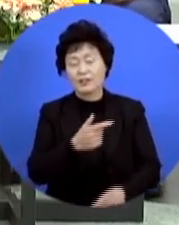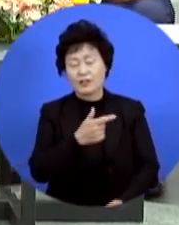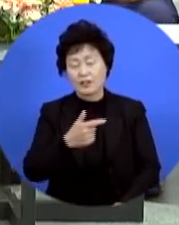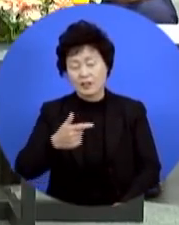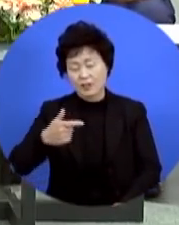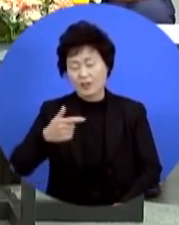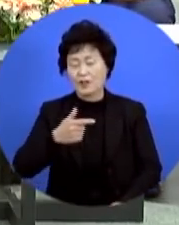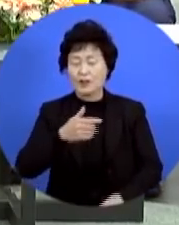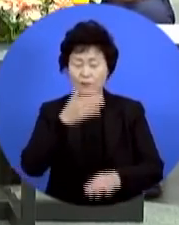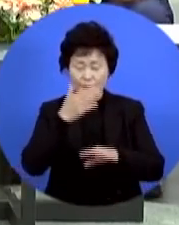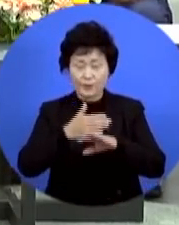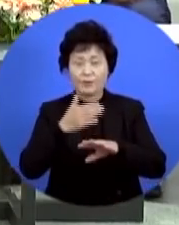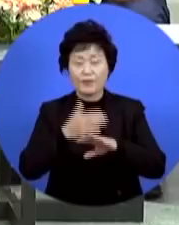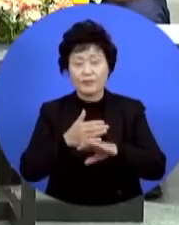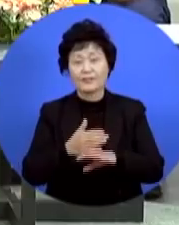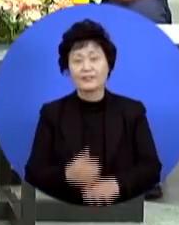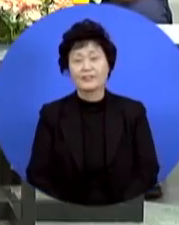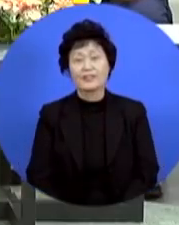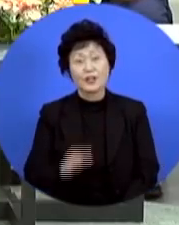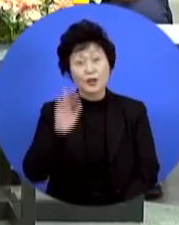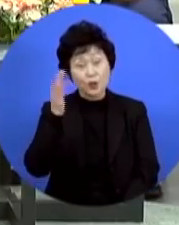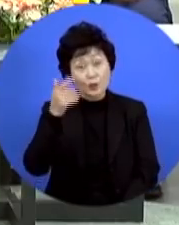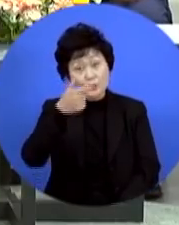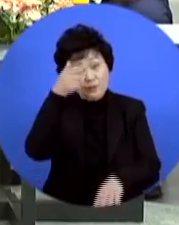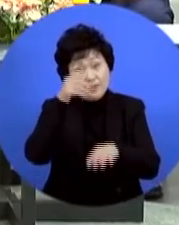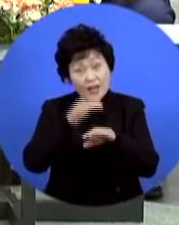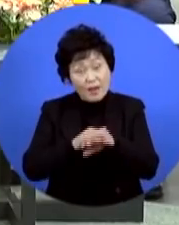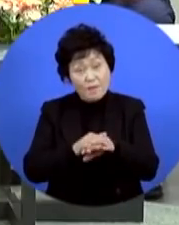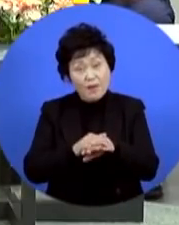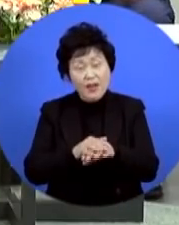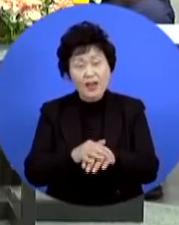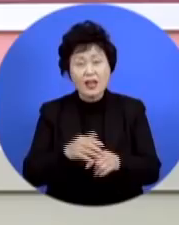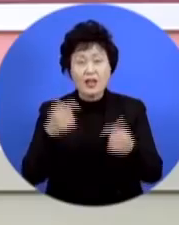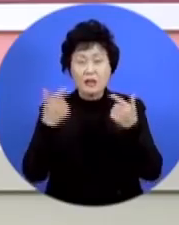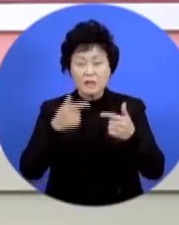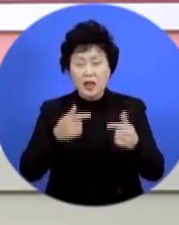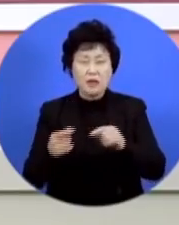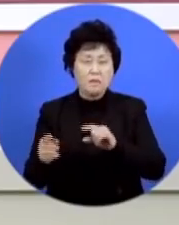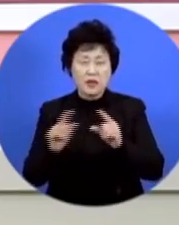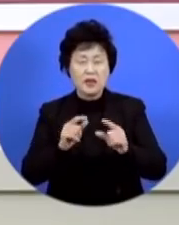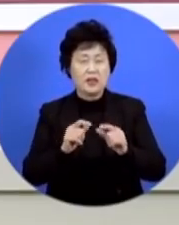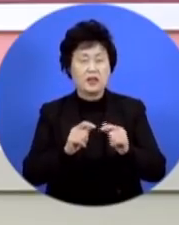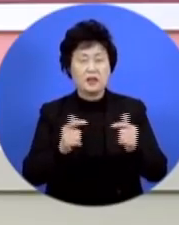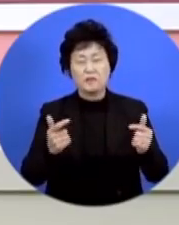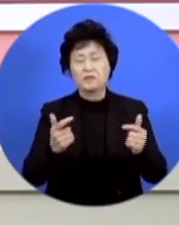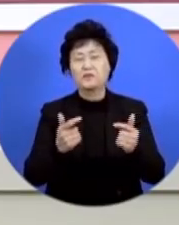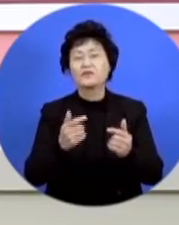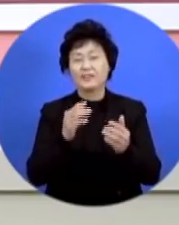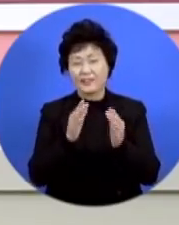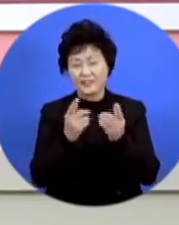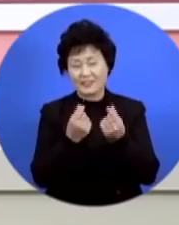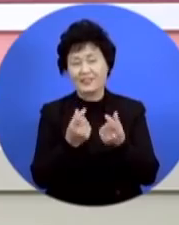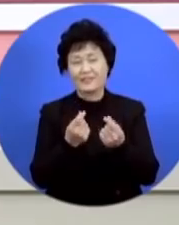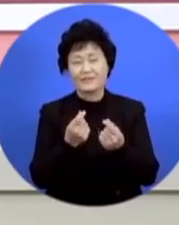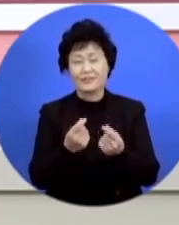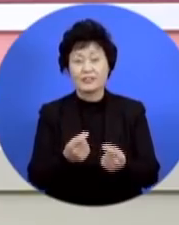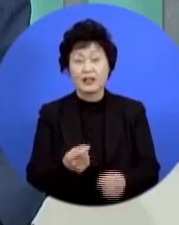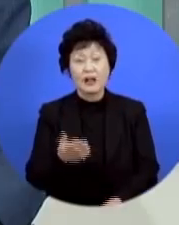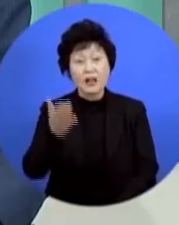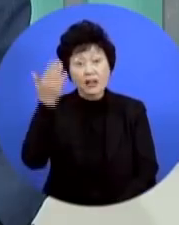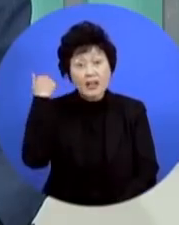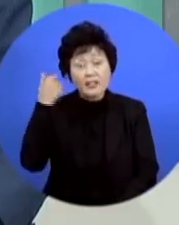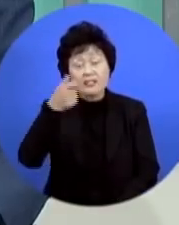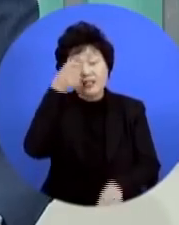목사님 요즘 예배는 매일 부흥회 같아요. 그죠? 아 저도 그걸 느껴요. 그러니까 매일 우리가 예배 드릴 때는 이